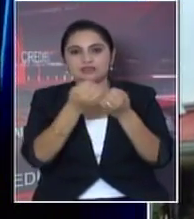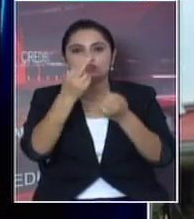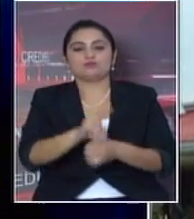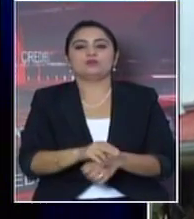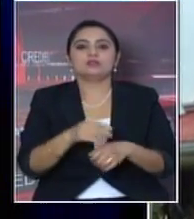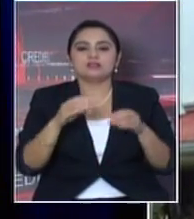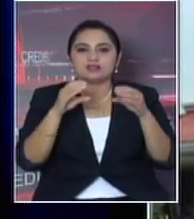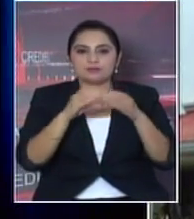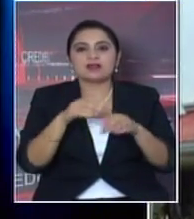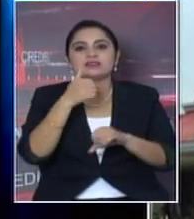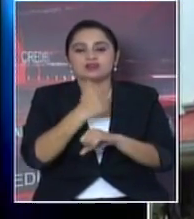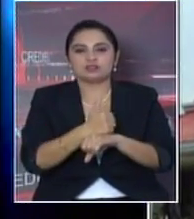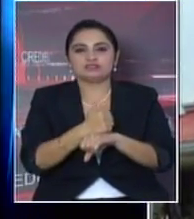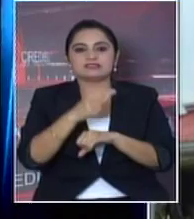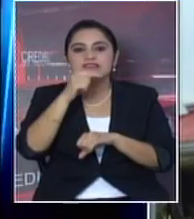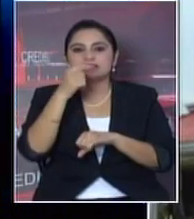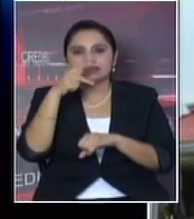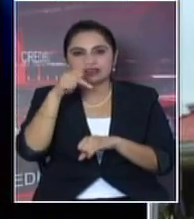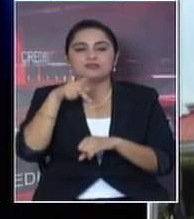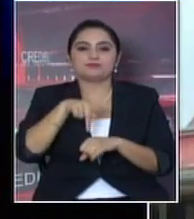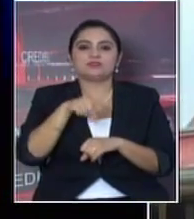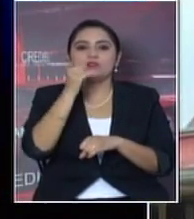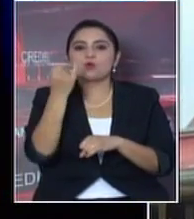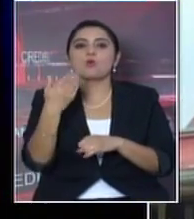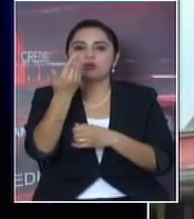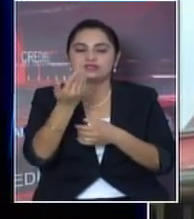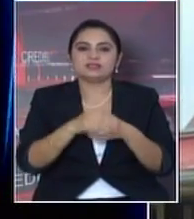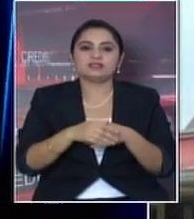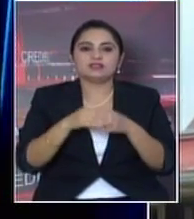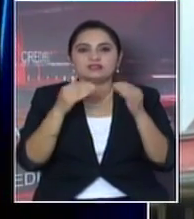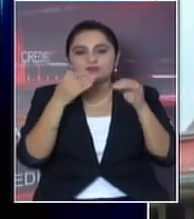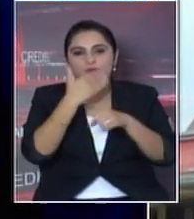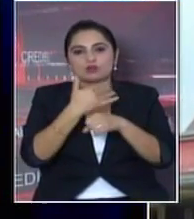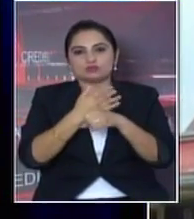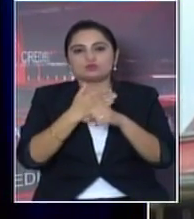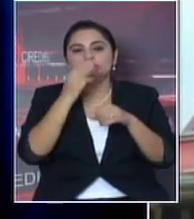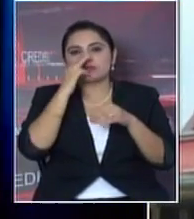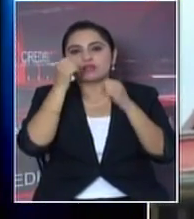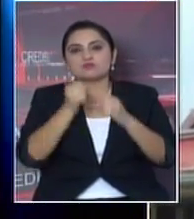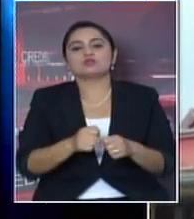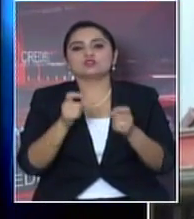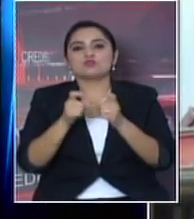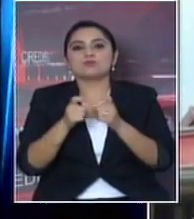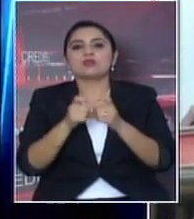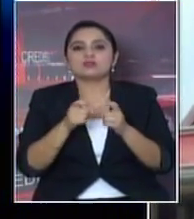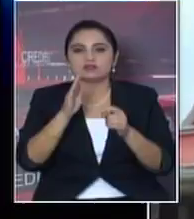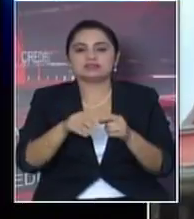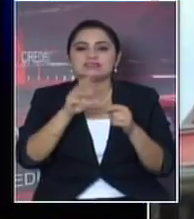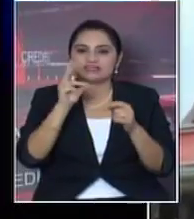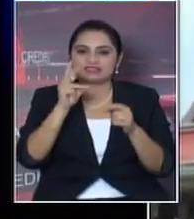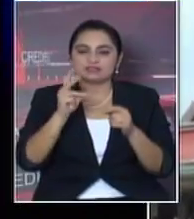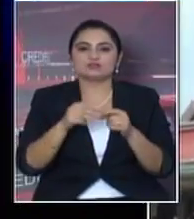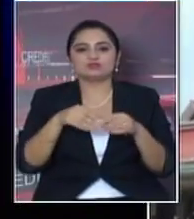पार्टी अध्यक्ष केपी शर्मा ओली निवास भक्तपुर बालकोटमा बसेको बैठकमा तेस्रो चरणको स्थानीय चुनावको समीक्षा